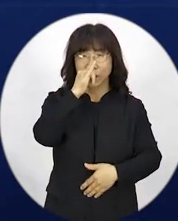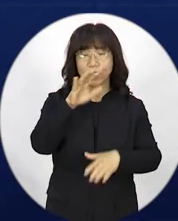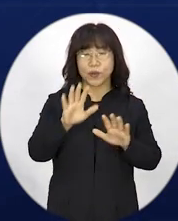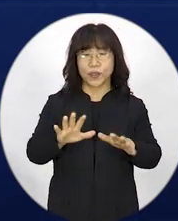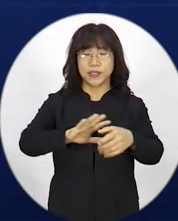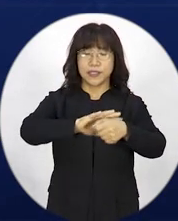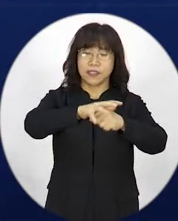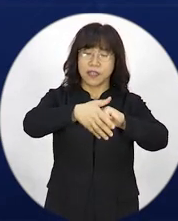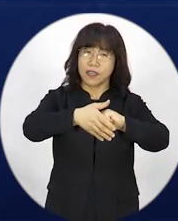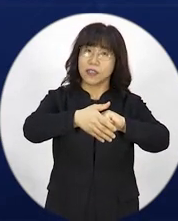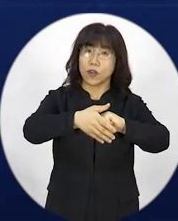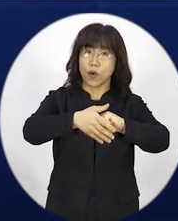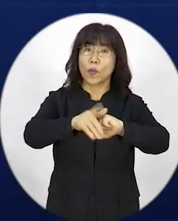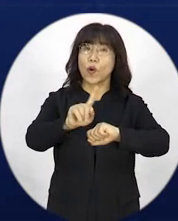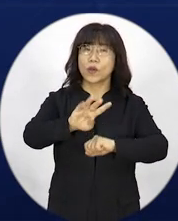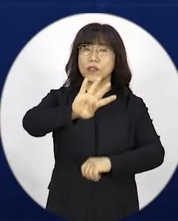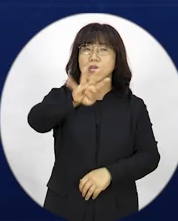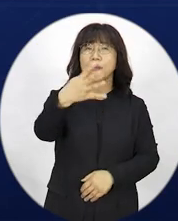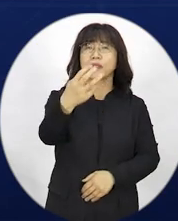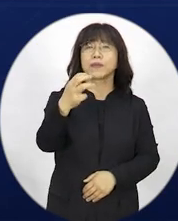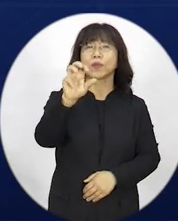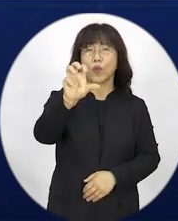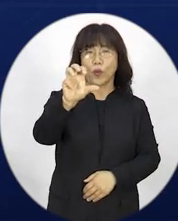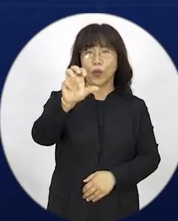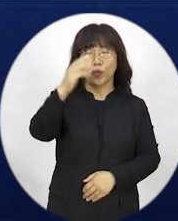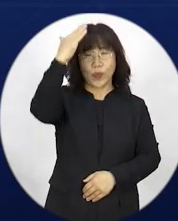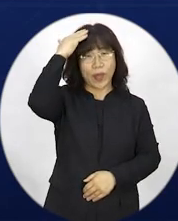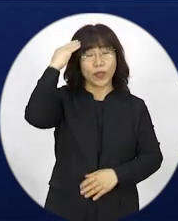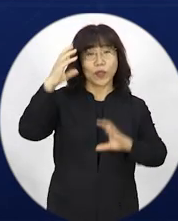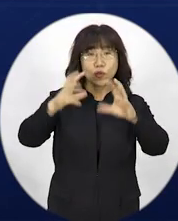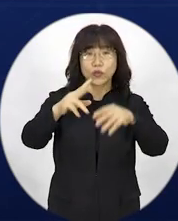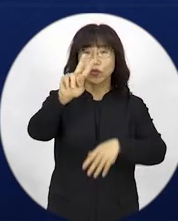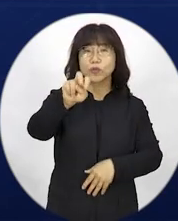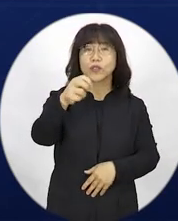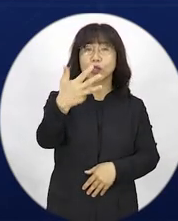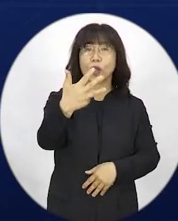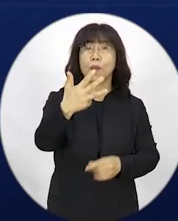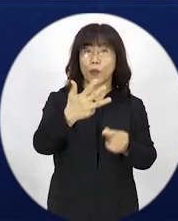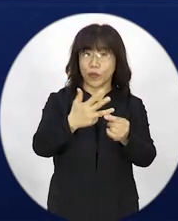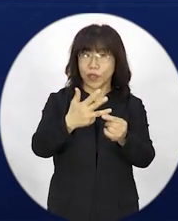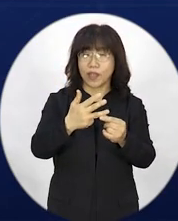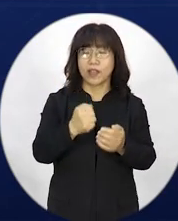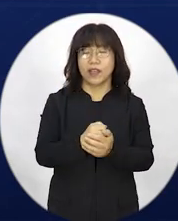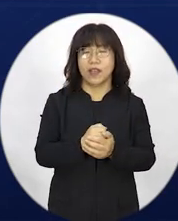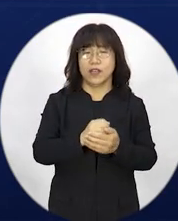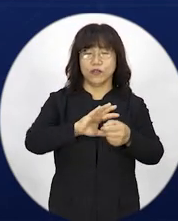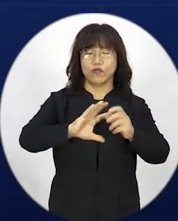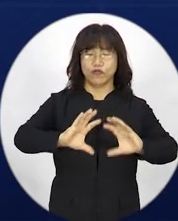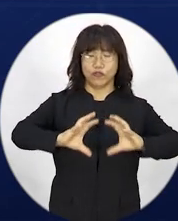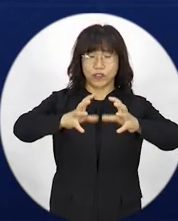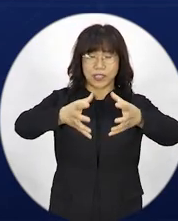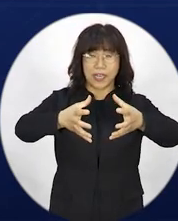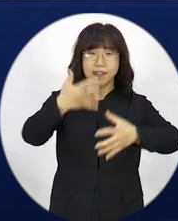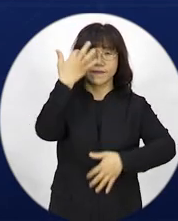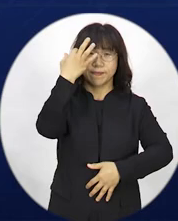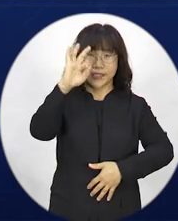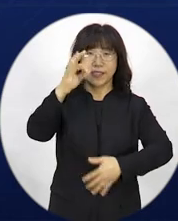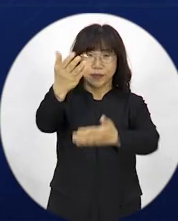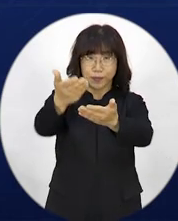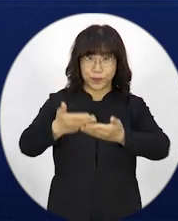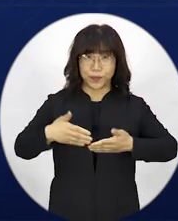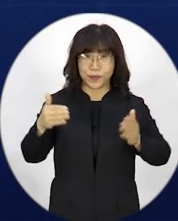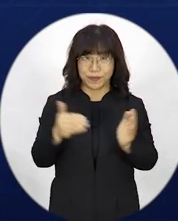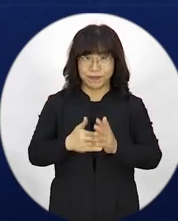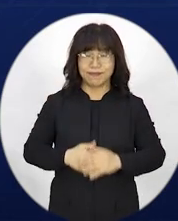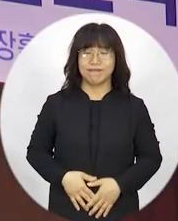공인은 세계에서 435번째, 국내에서는 28번째로 국제적인 인증을 받게 됐습니다.